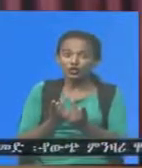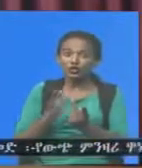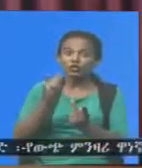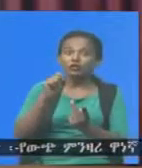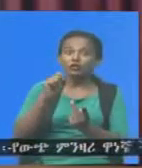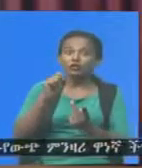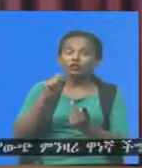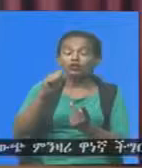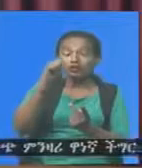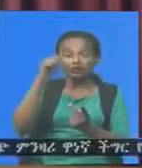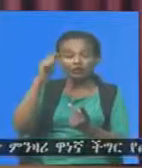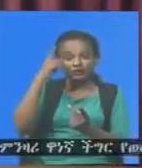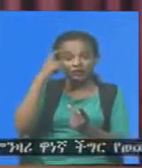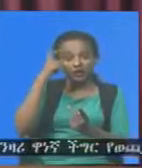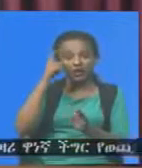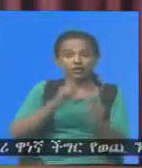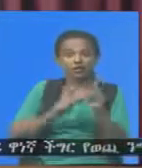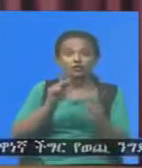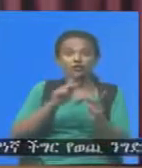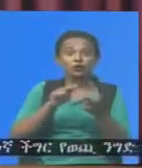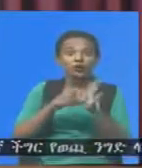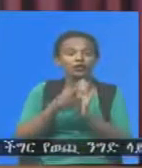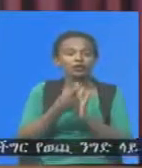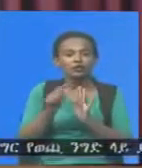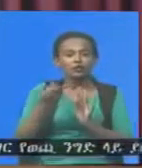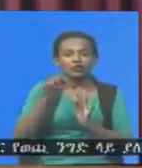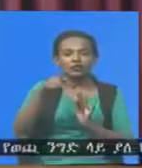ማለት የትግራይ ህዝብ ማለት አይደለም።